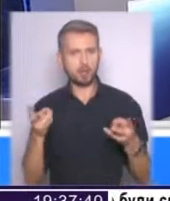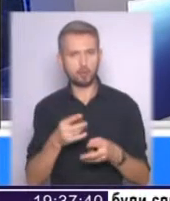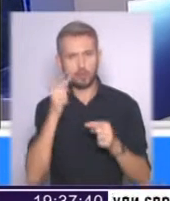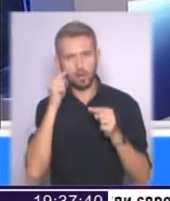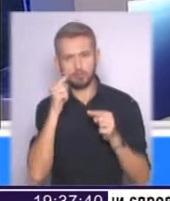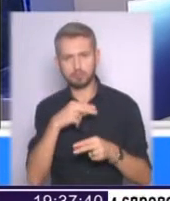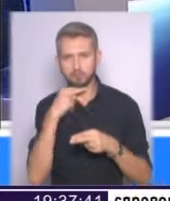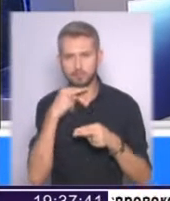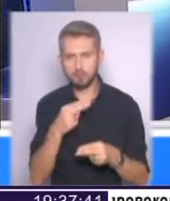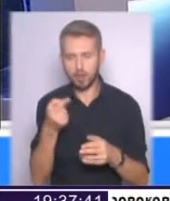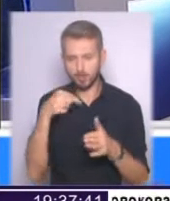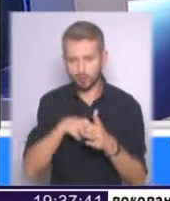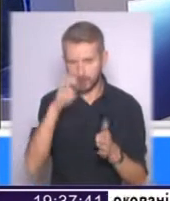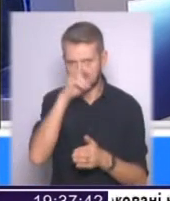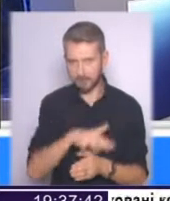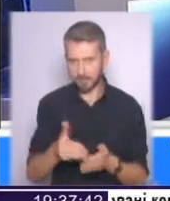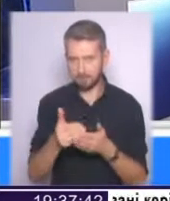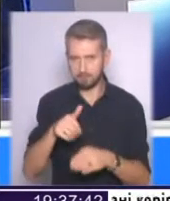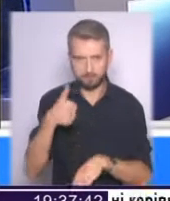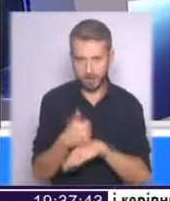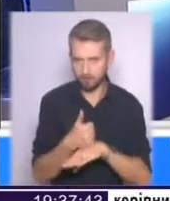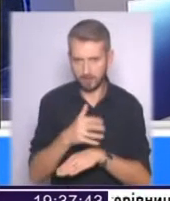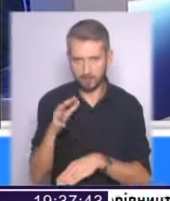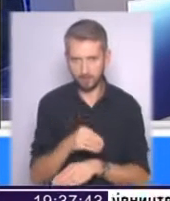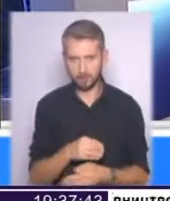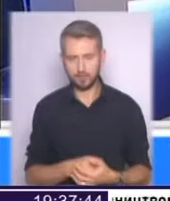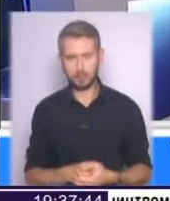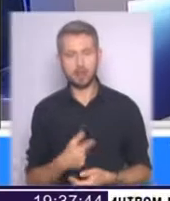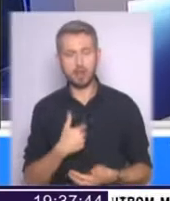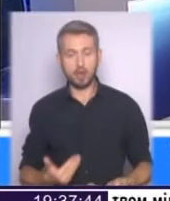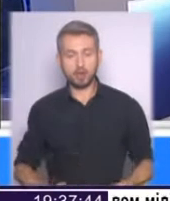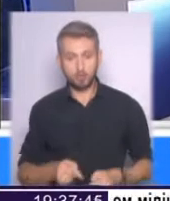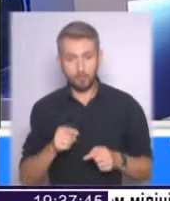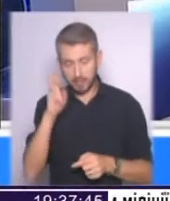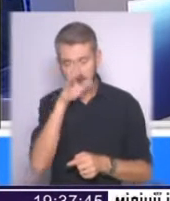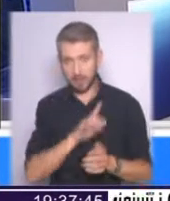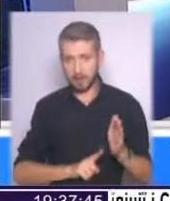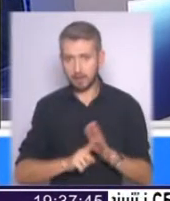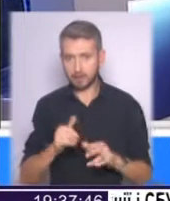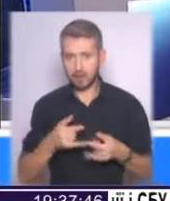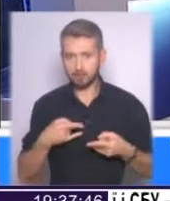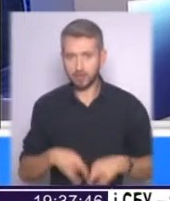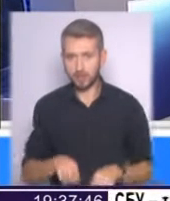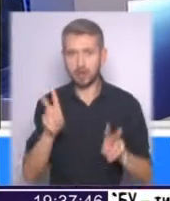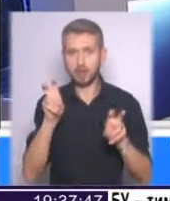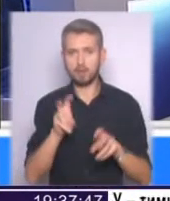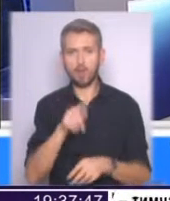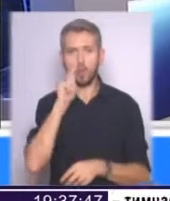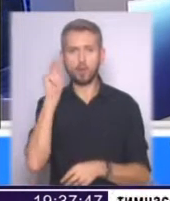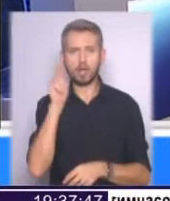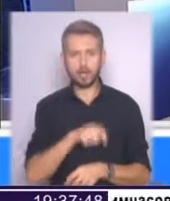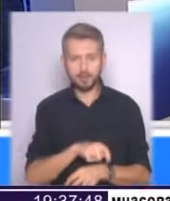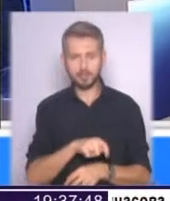взор внутрь страны, прежде всего. Я живу в этой стране с рождения. Называлась она Украинская